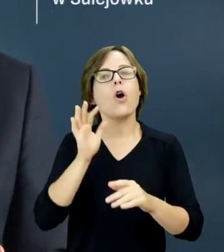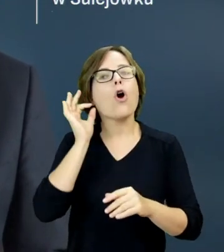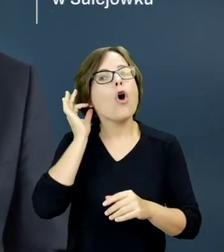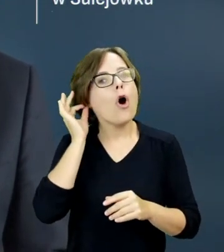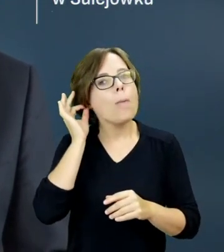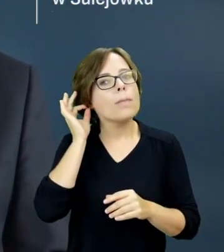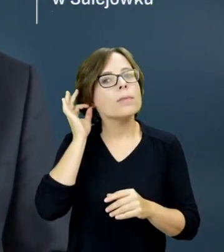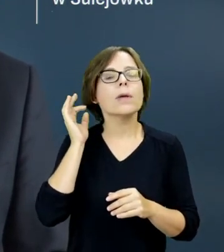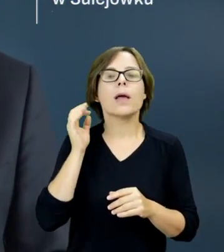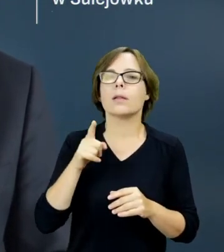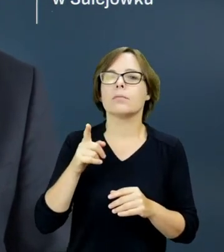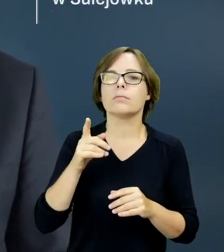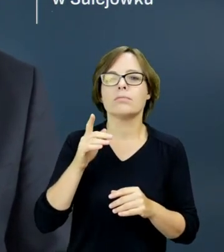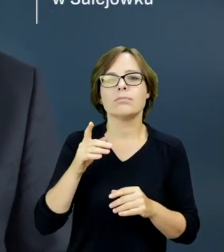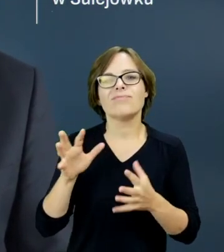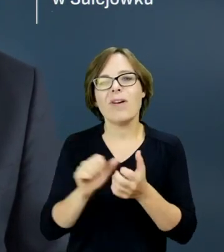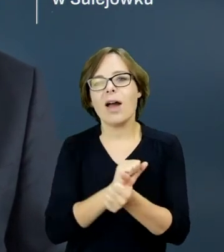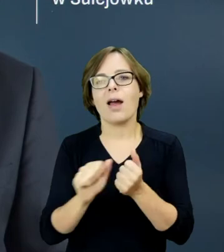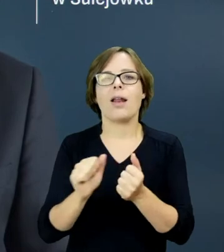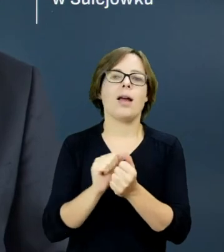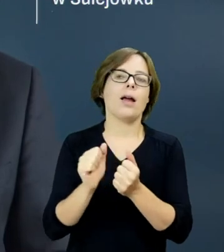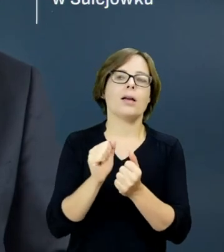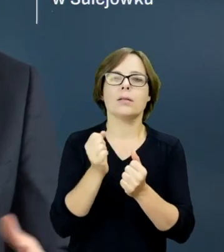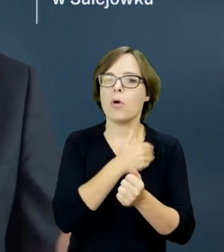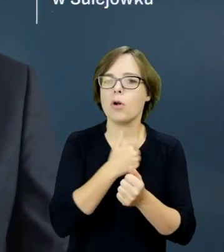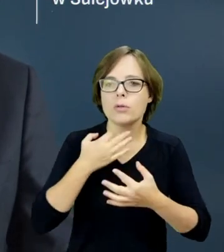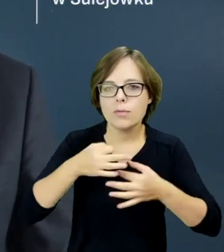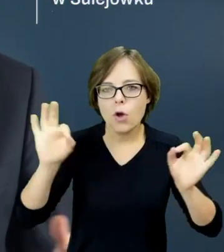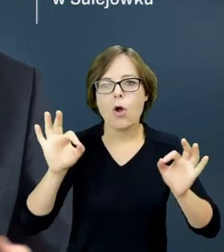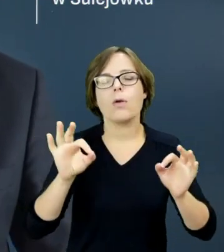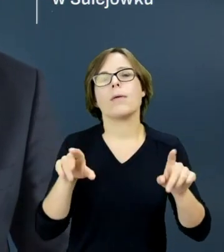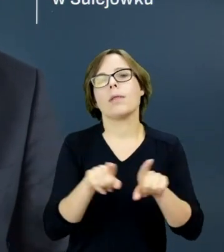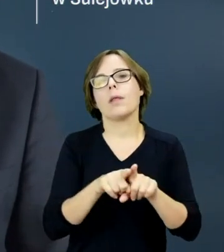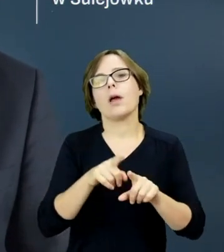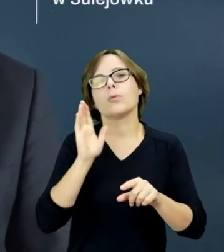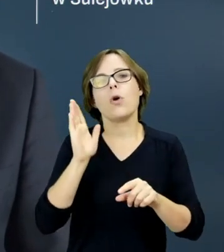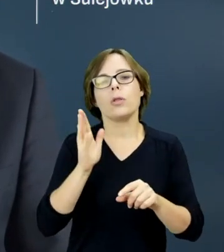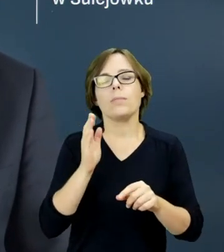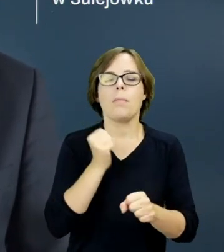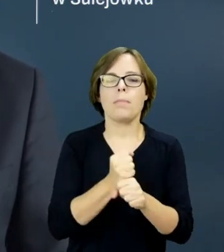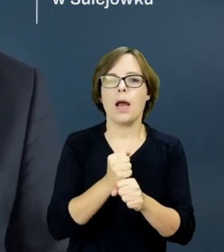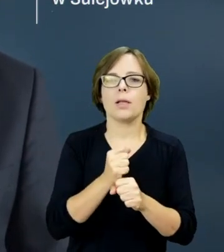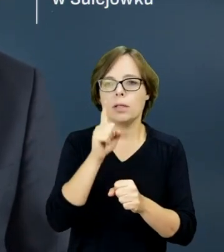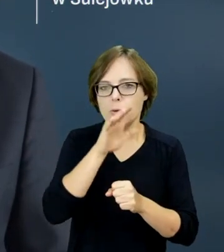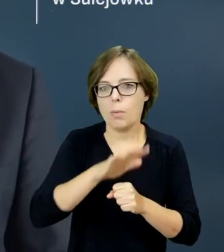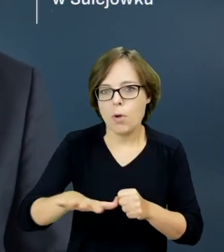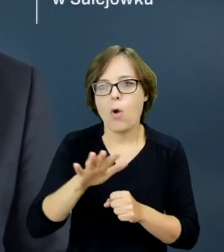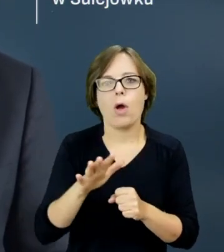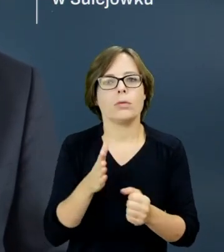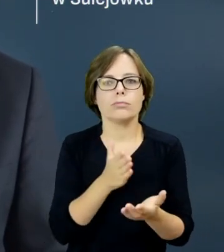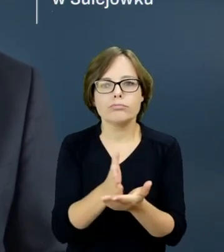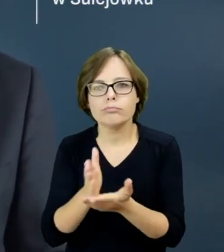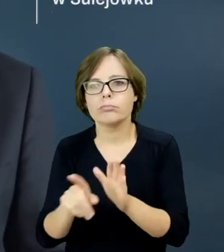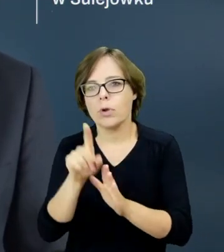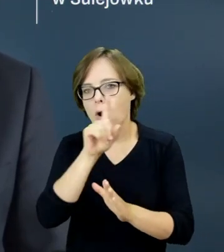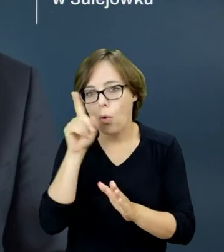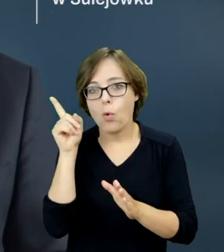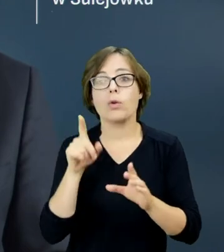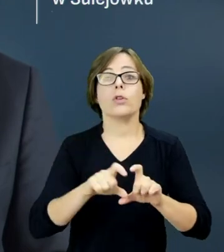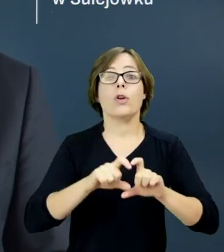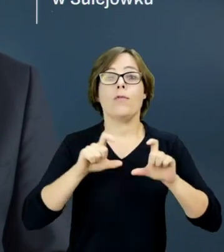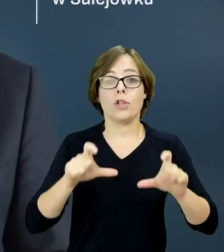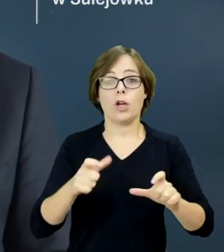walce o niepodległość i w pracy społecznej zarówno przed odzyskaniem niepodległości, jak i w czasie